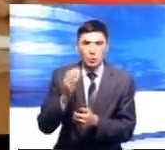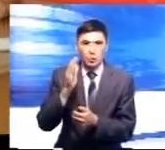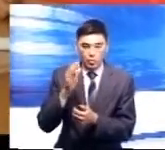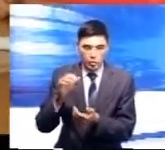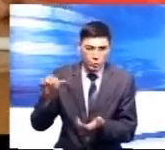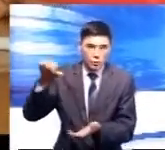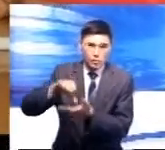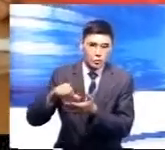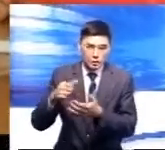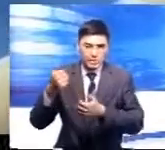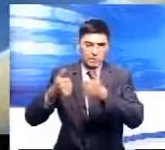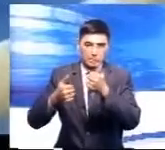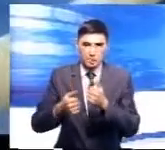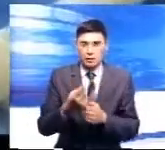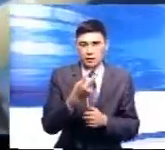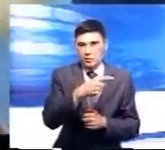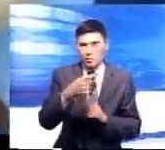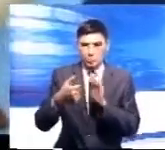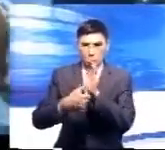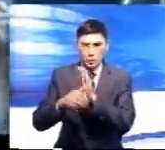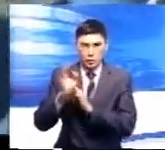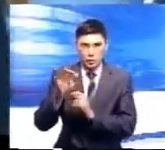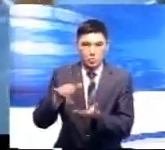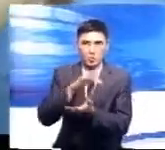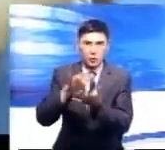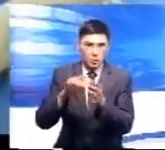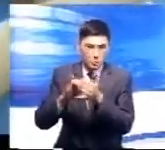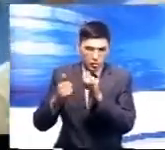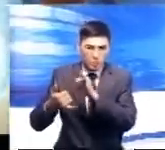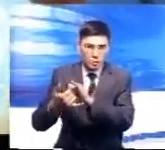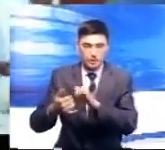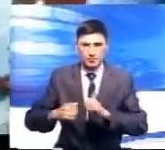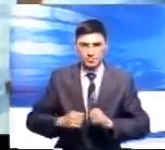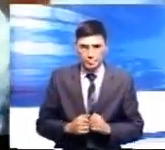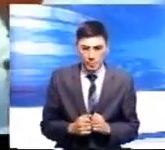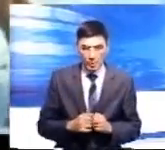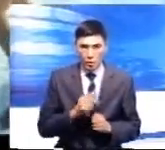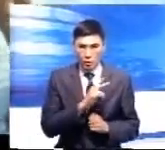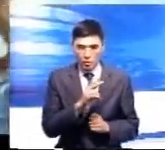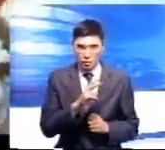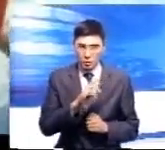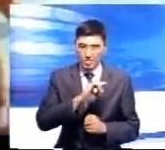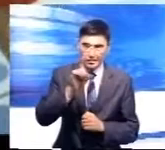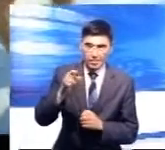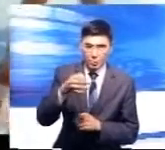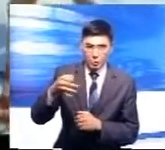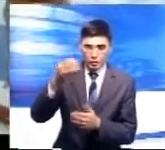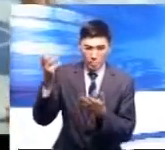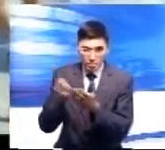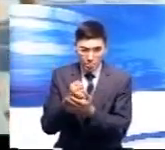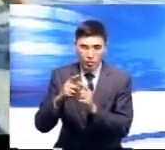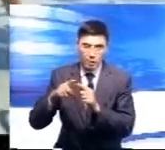со 2 по 6 октября в Усть-Каменогорске. В дальнейшем победители областного тура получат возможность выступить на зональном